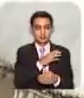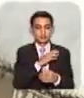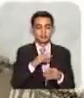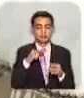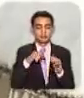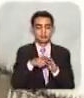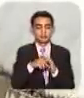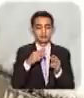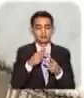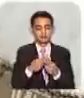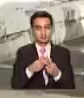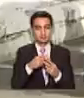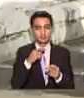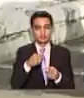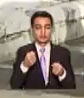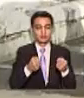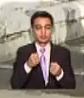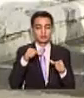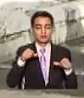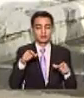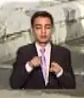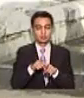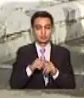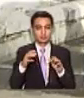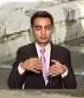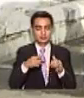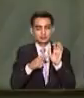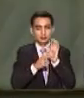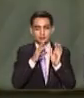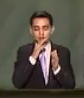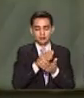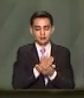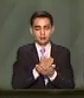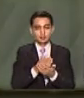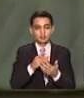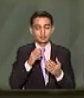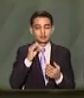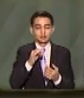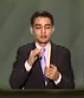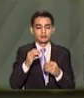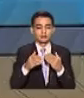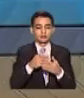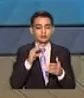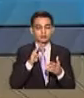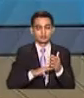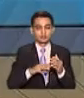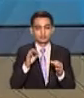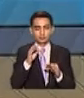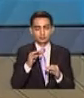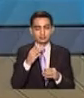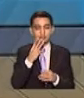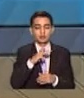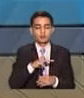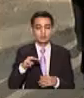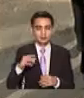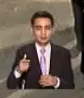безопасности. Илья Сакара также лишили водительских прав на 7 лет и назначили размер моральной компенсации 4 потерпевшим в 3 миллиона